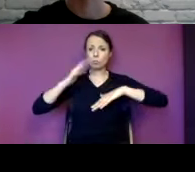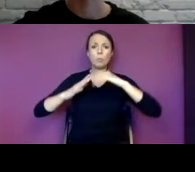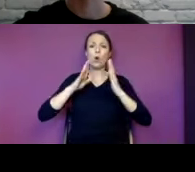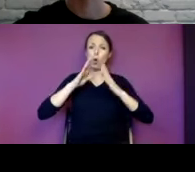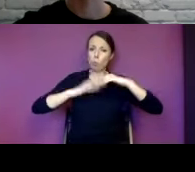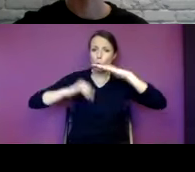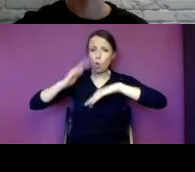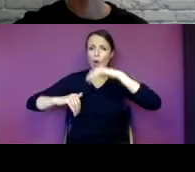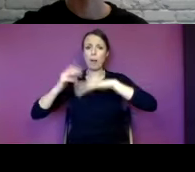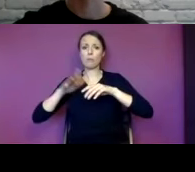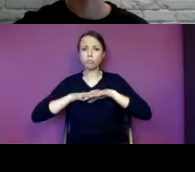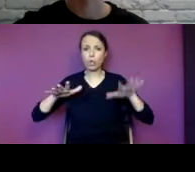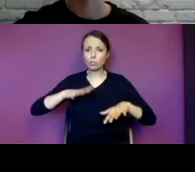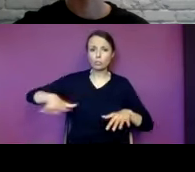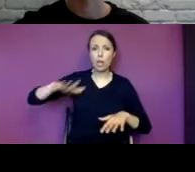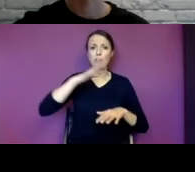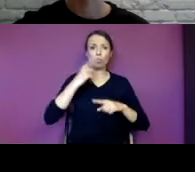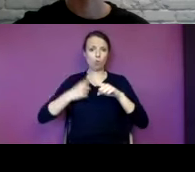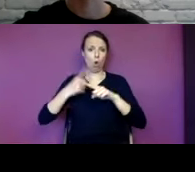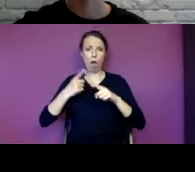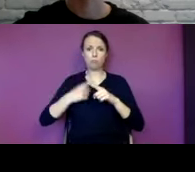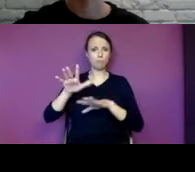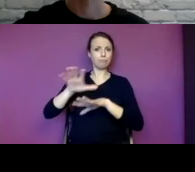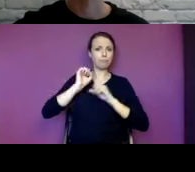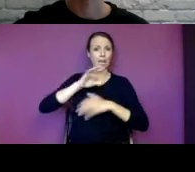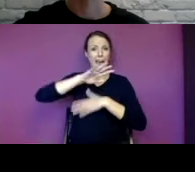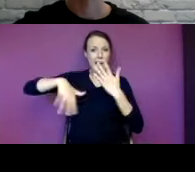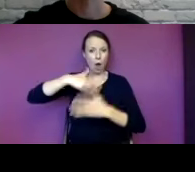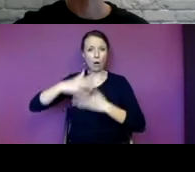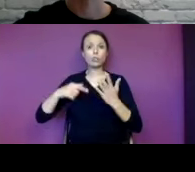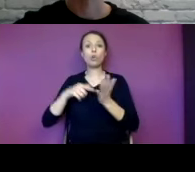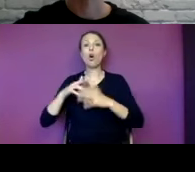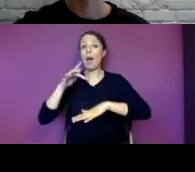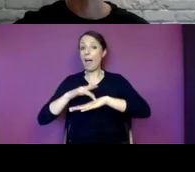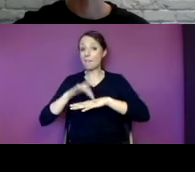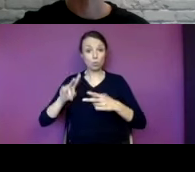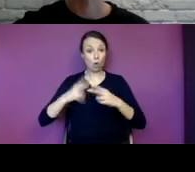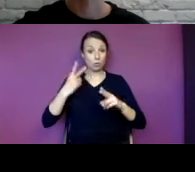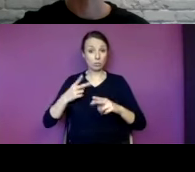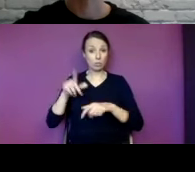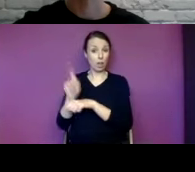przestrzenno-wizualny chaos, jest efektem jednak nie zaniedbania, tylko